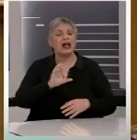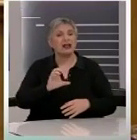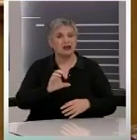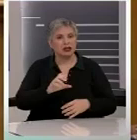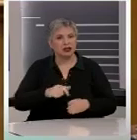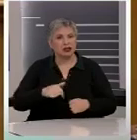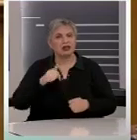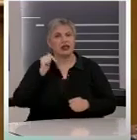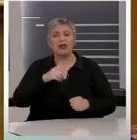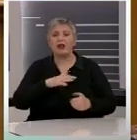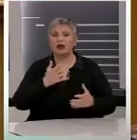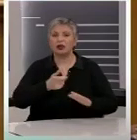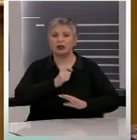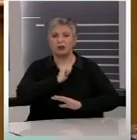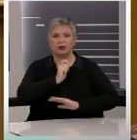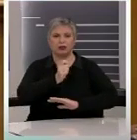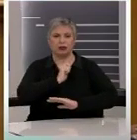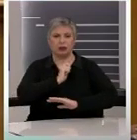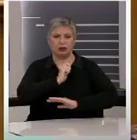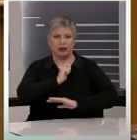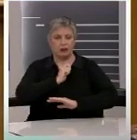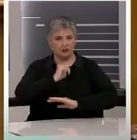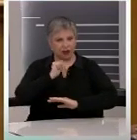κενζιανός πολιτικός όλων των εποχών.